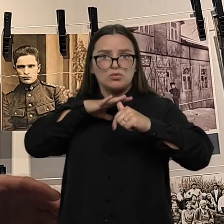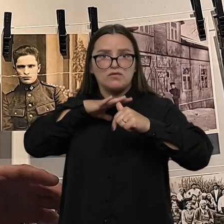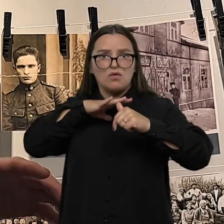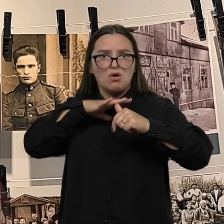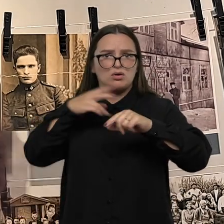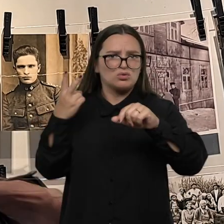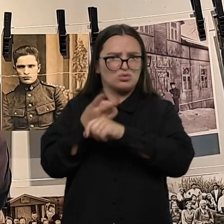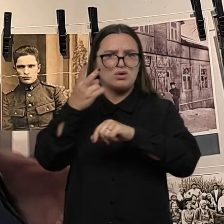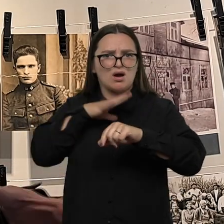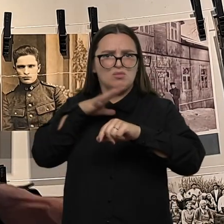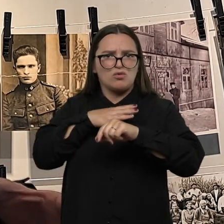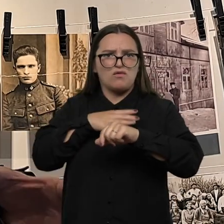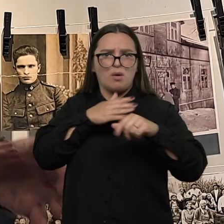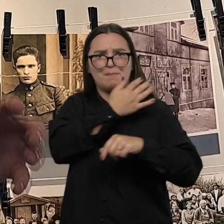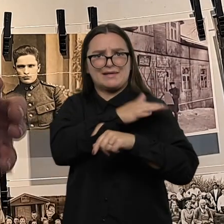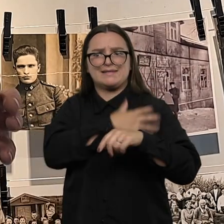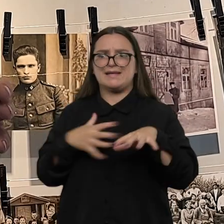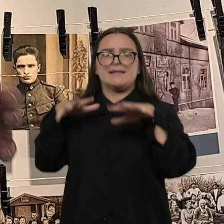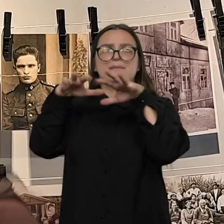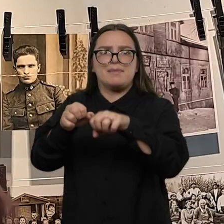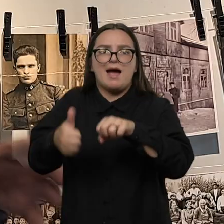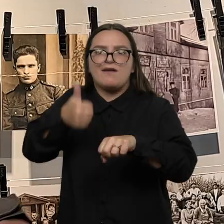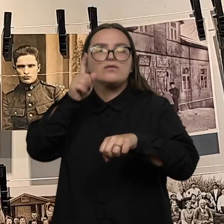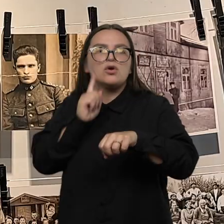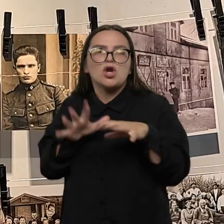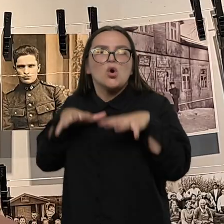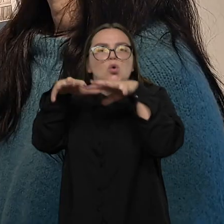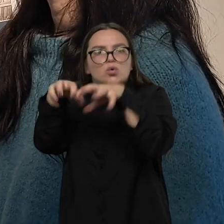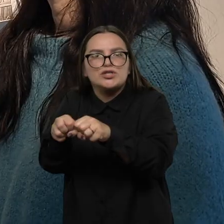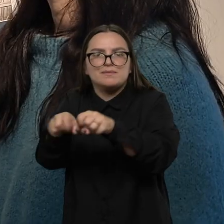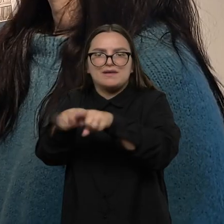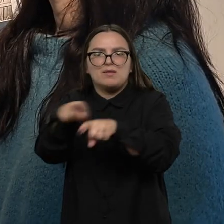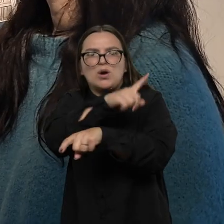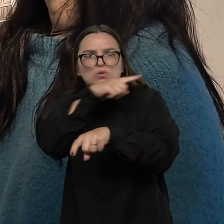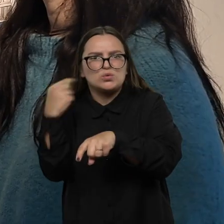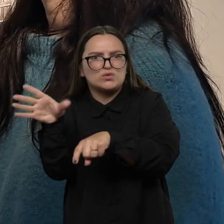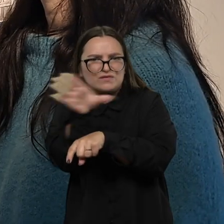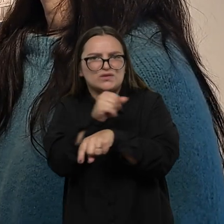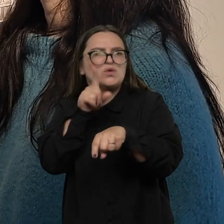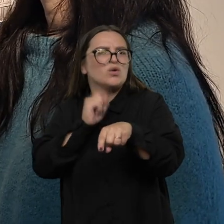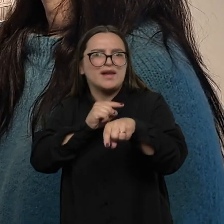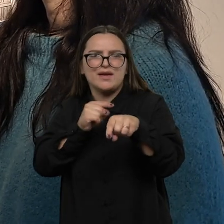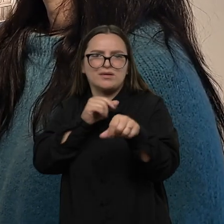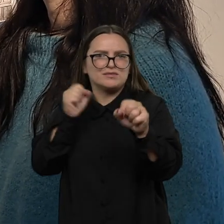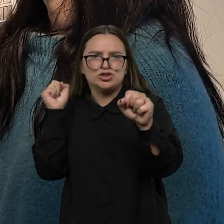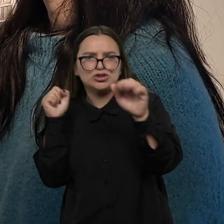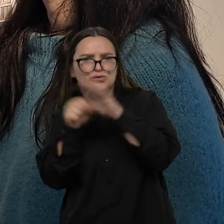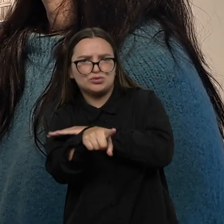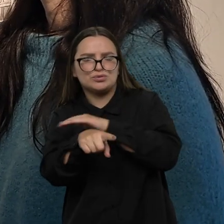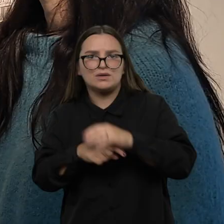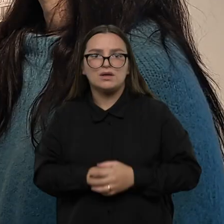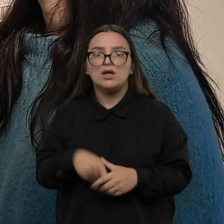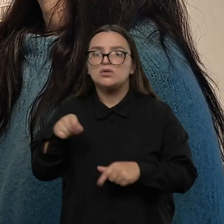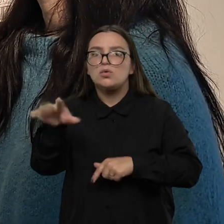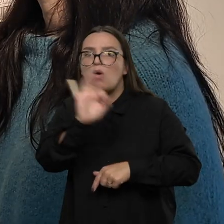siekiant jį užimti, sunaikinti čia esančius stribus kolaborantus. Kas jums yra žinoma apie tuos įvykius, kada jie